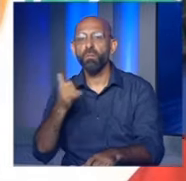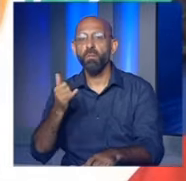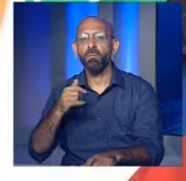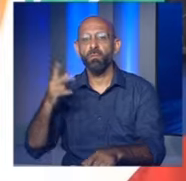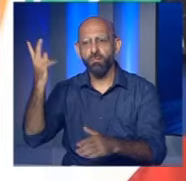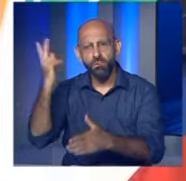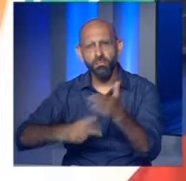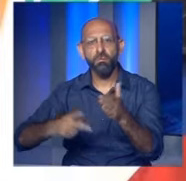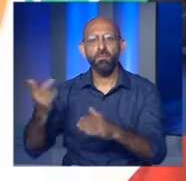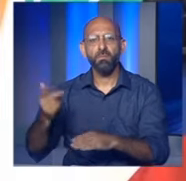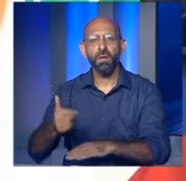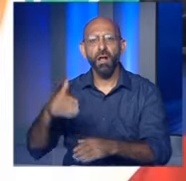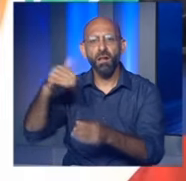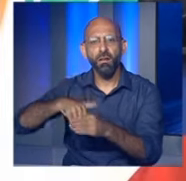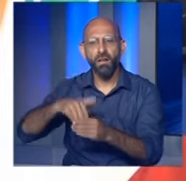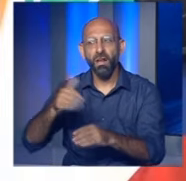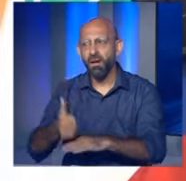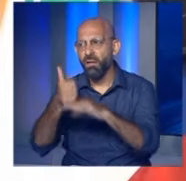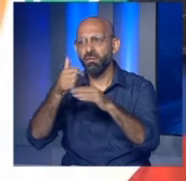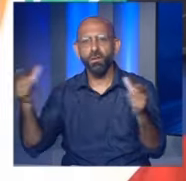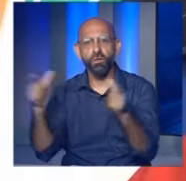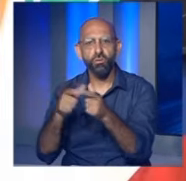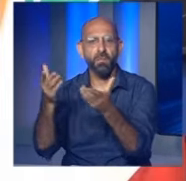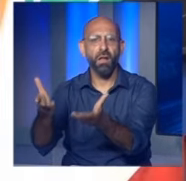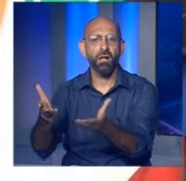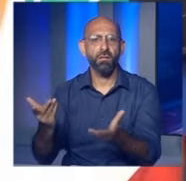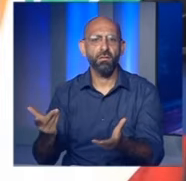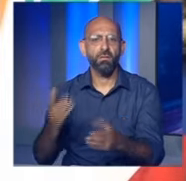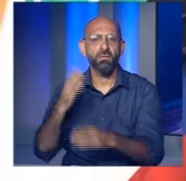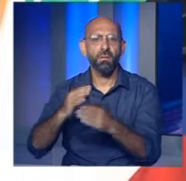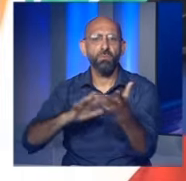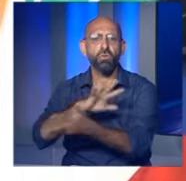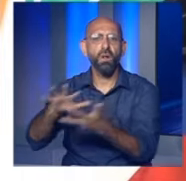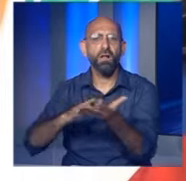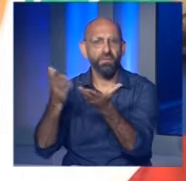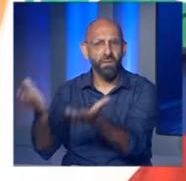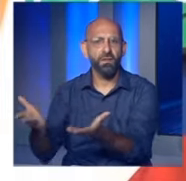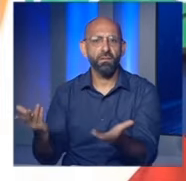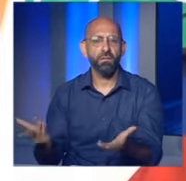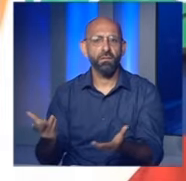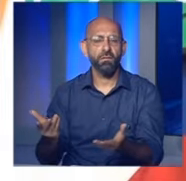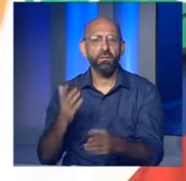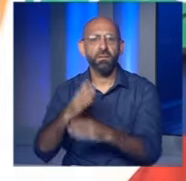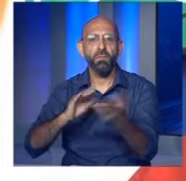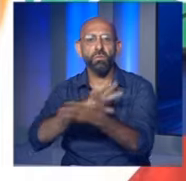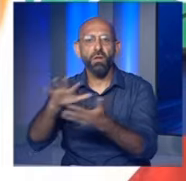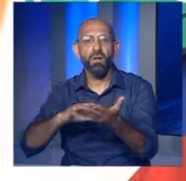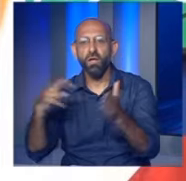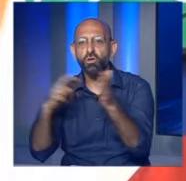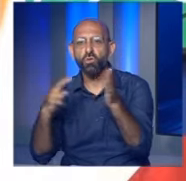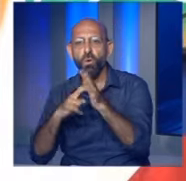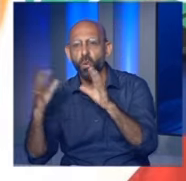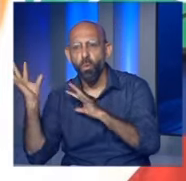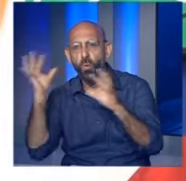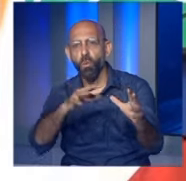بلد من سنه واسبوعين ما انعقدت ف جلسه واحده لانتخاب رئيس بلد